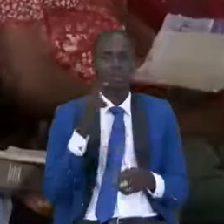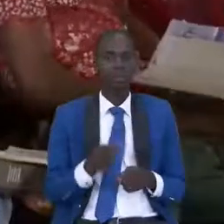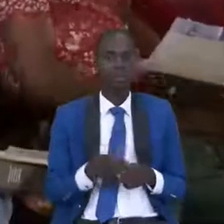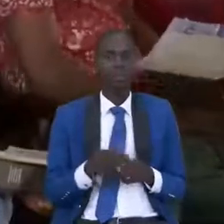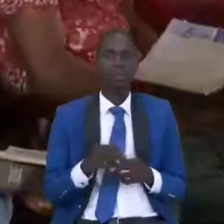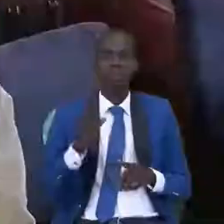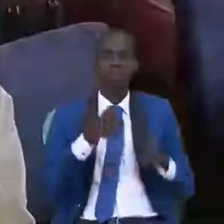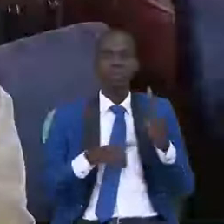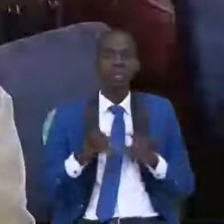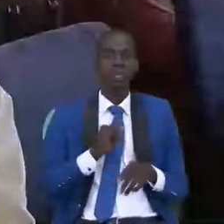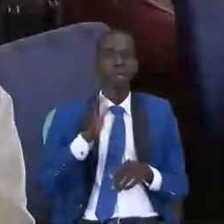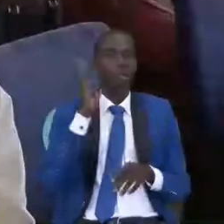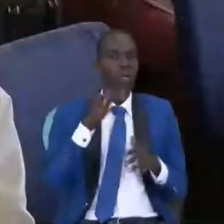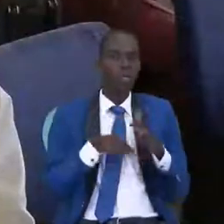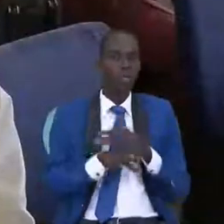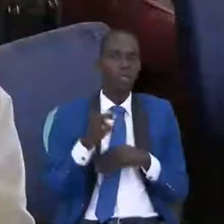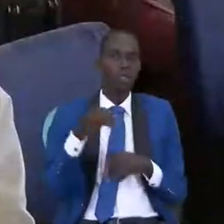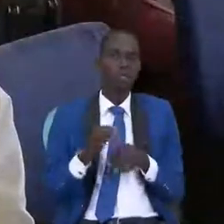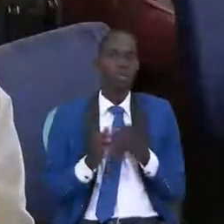non.